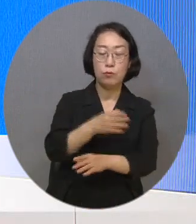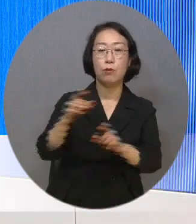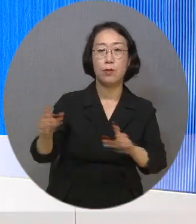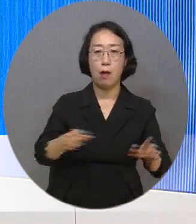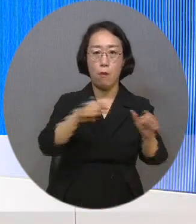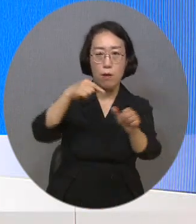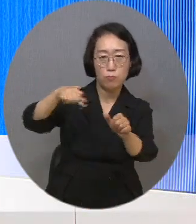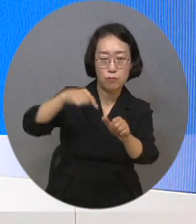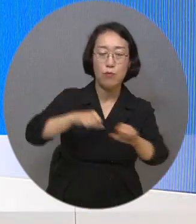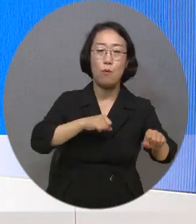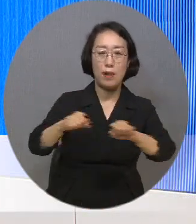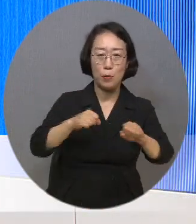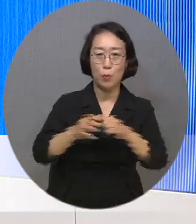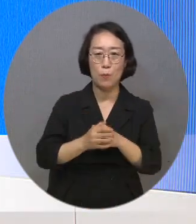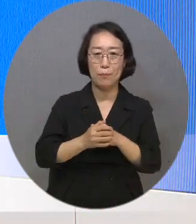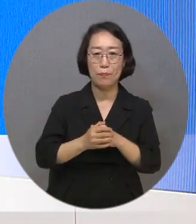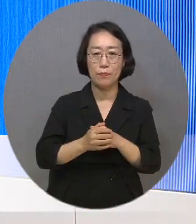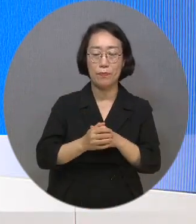많은 일을 했는데 특히